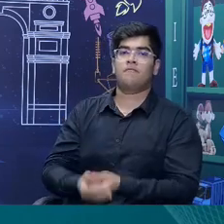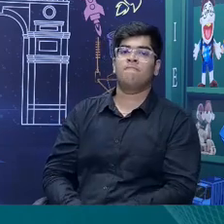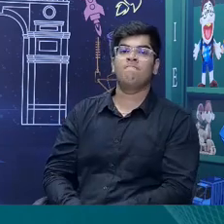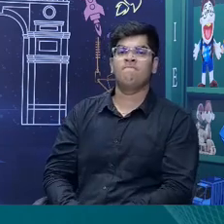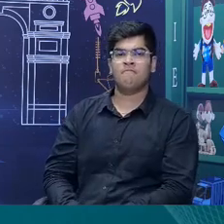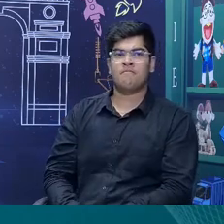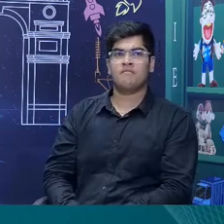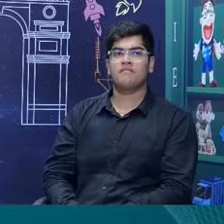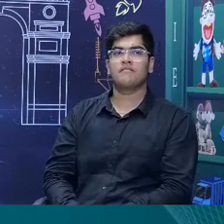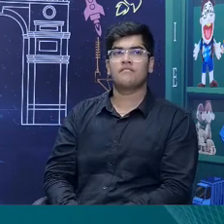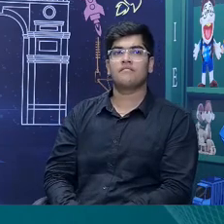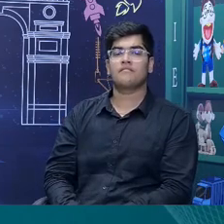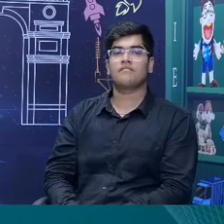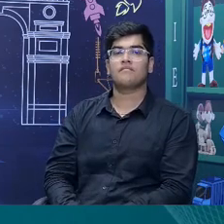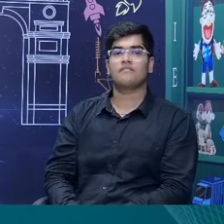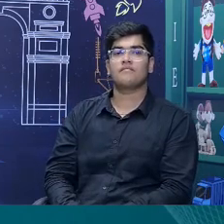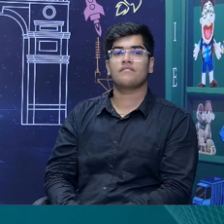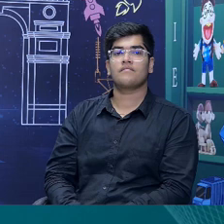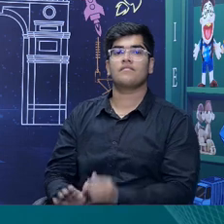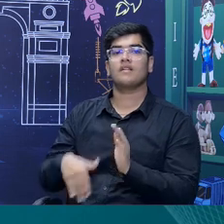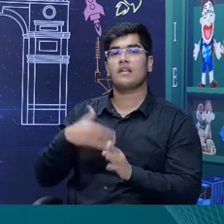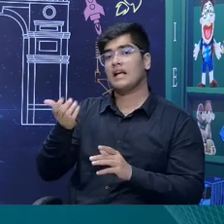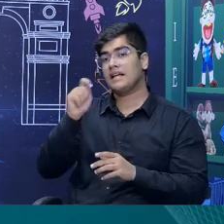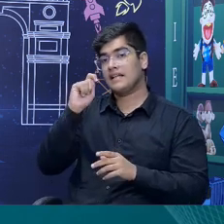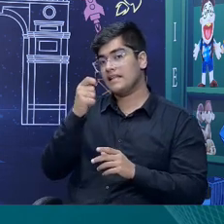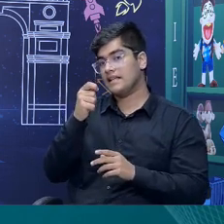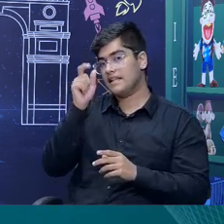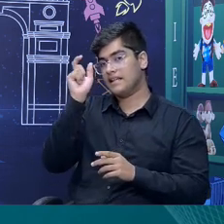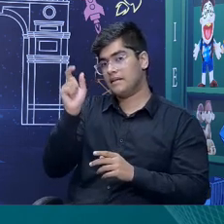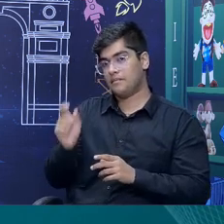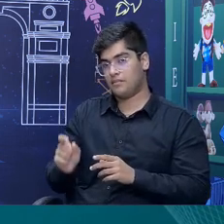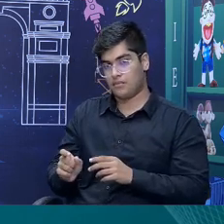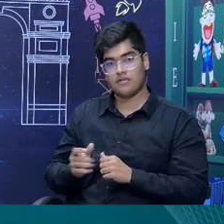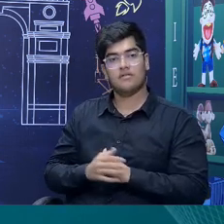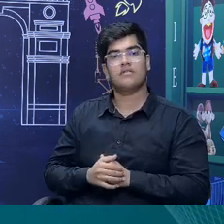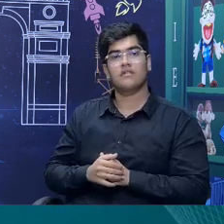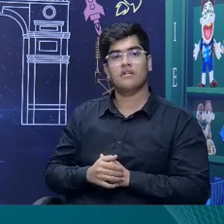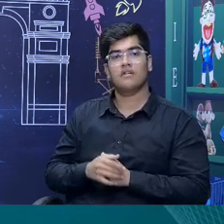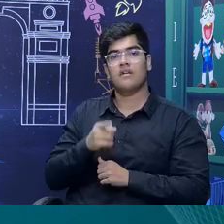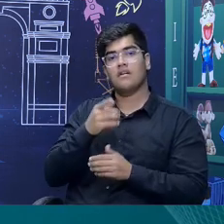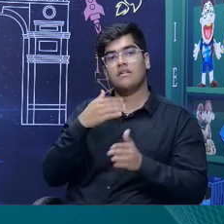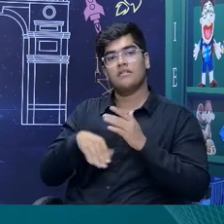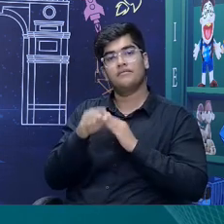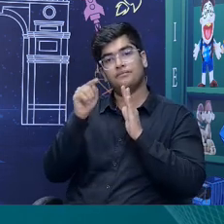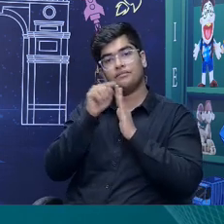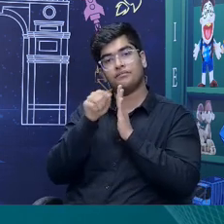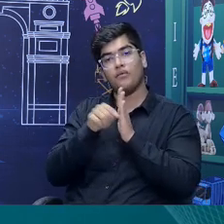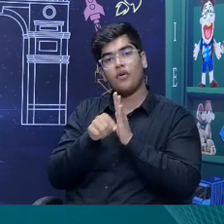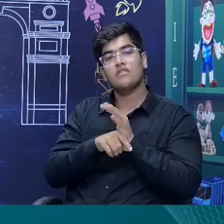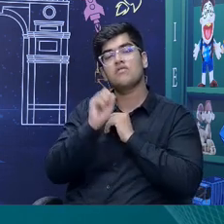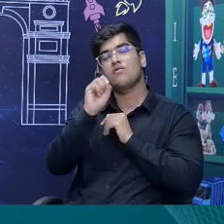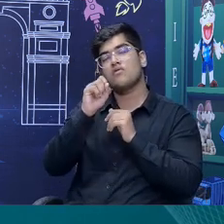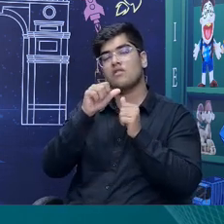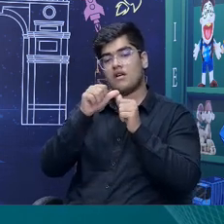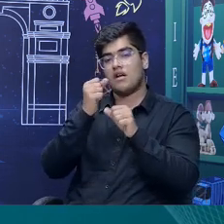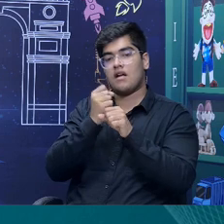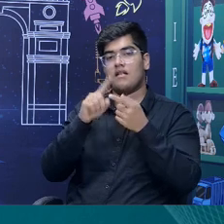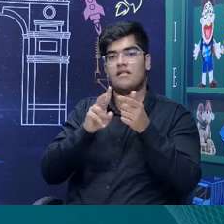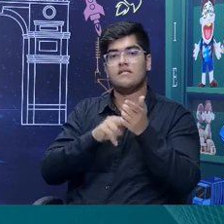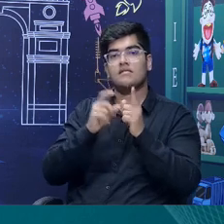फिर उसके बाद मैंने की प्वाइंट्स में डेल शब्द अपने उसे पॉलिसी के आ जो एजेंडाज थे की हम